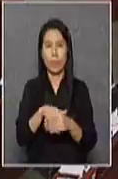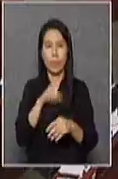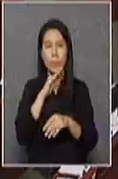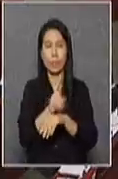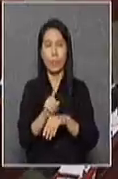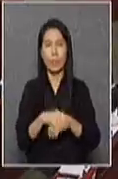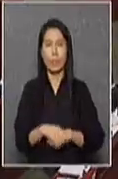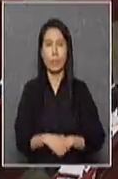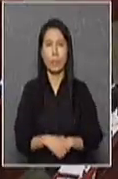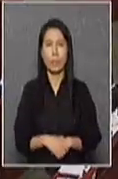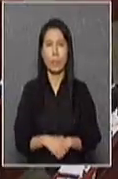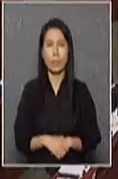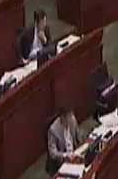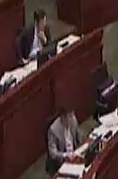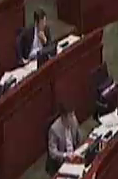鐘。